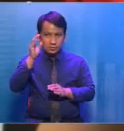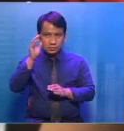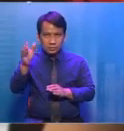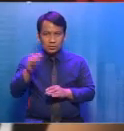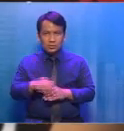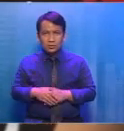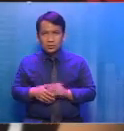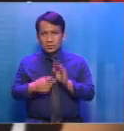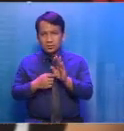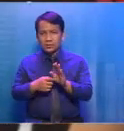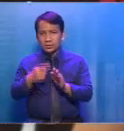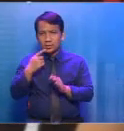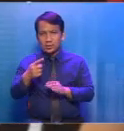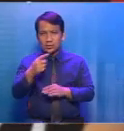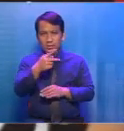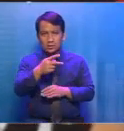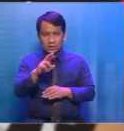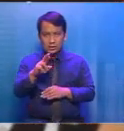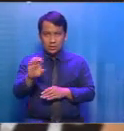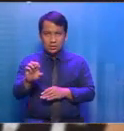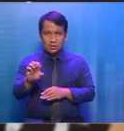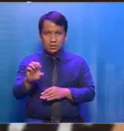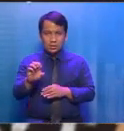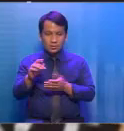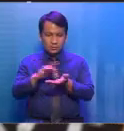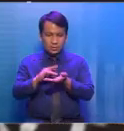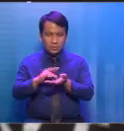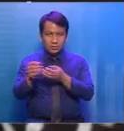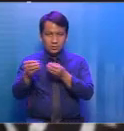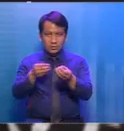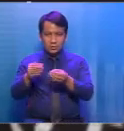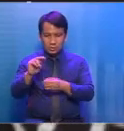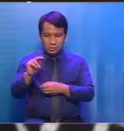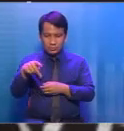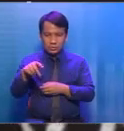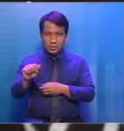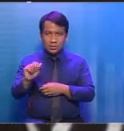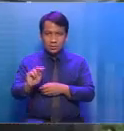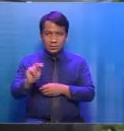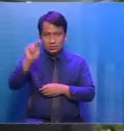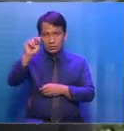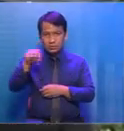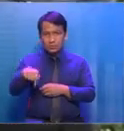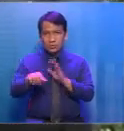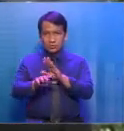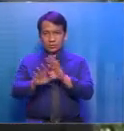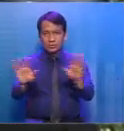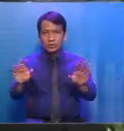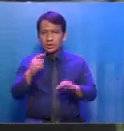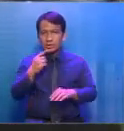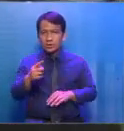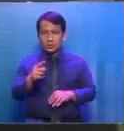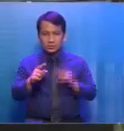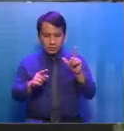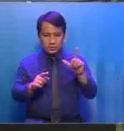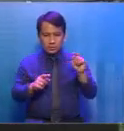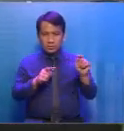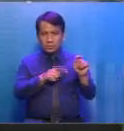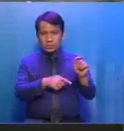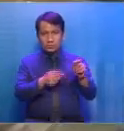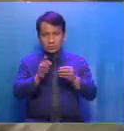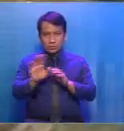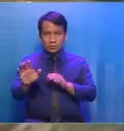at kilala sa alias na Karev bilang medic organizer ng NPA Northeastern Fronting. Ayon kay Lieutenant Colonel Joey